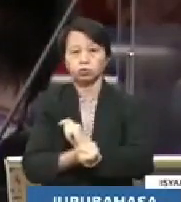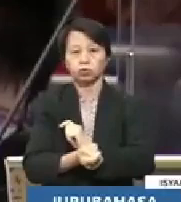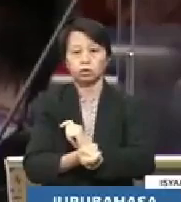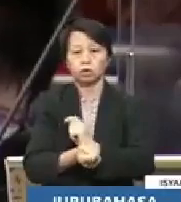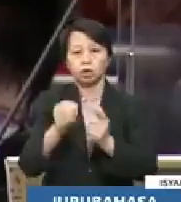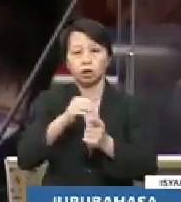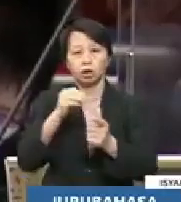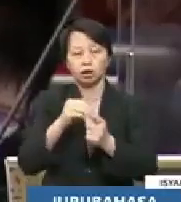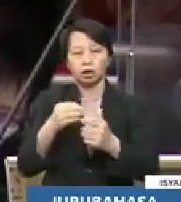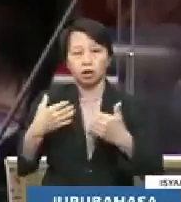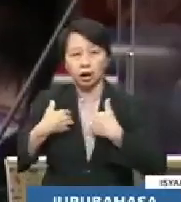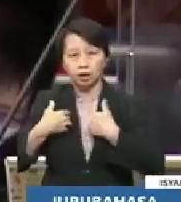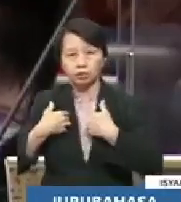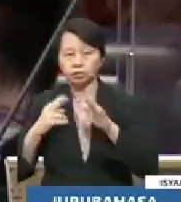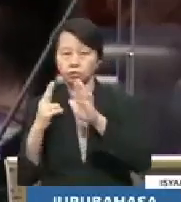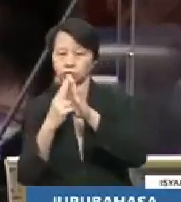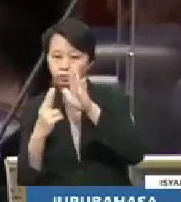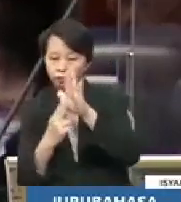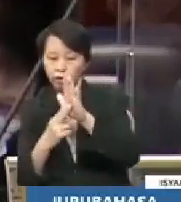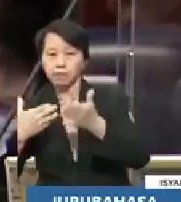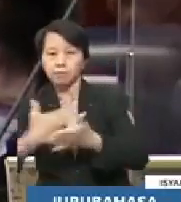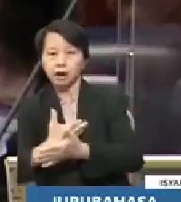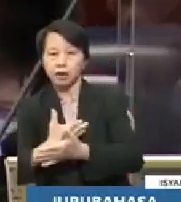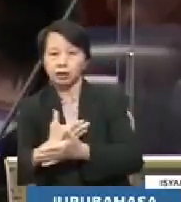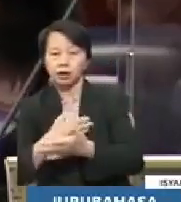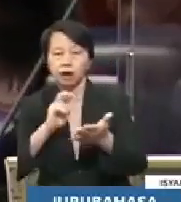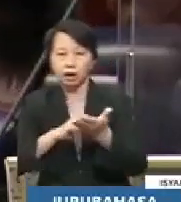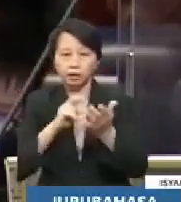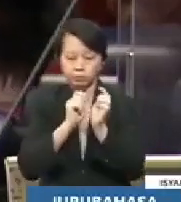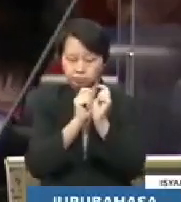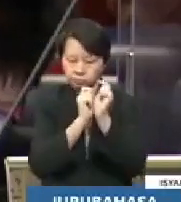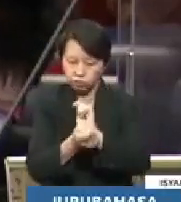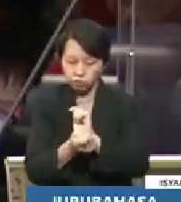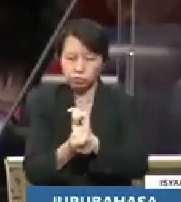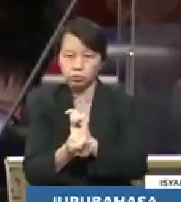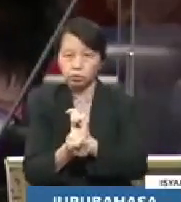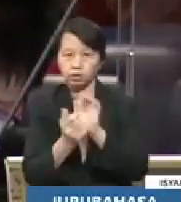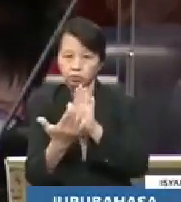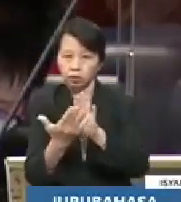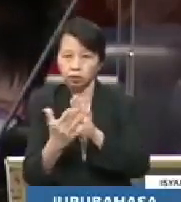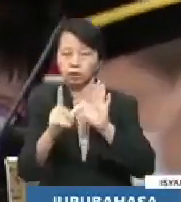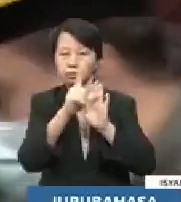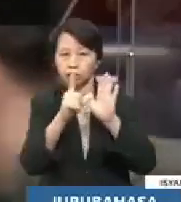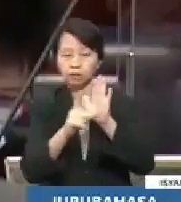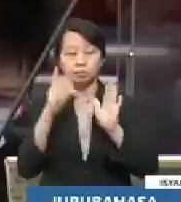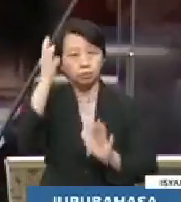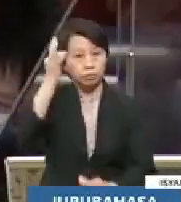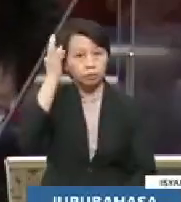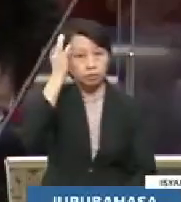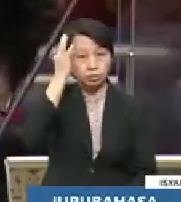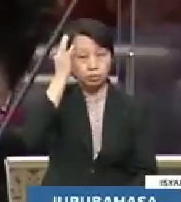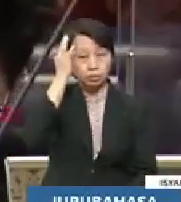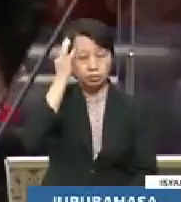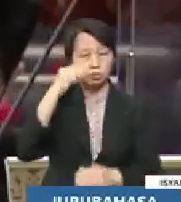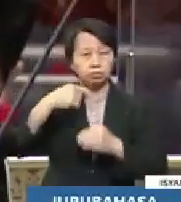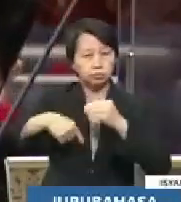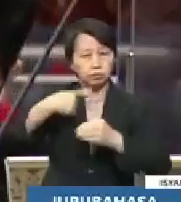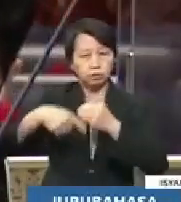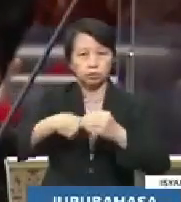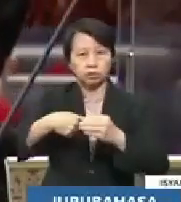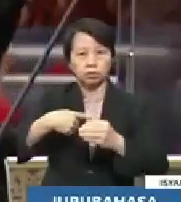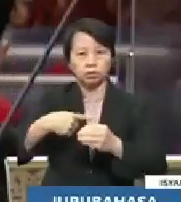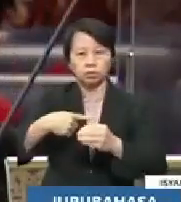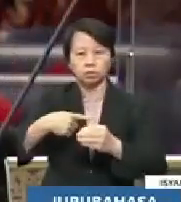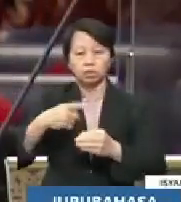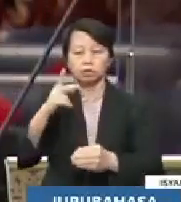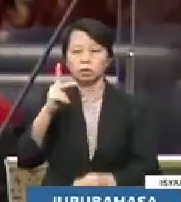ke pundak mewujudkan undang-undang Badu ada perpindahan terhadap penuh pekat perlembagaan persekutuan berkenaan